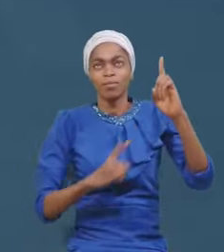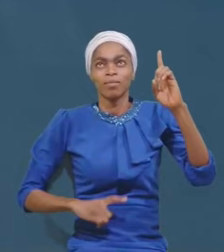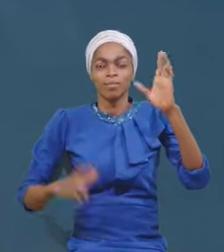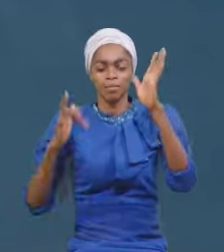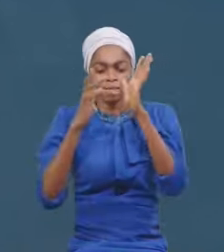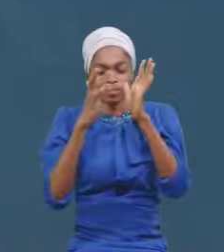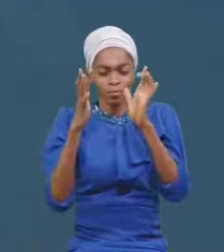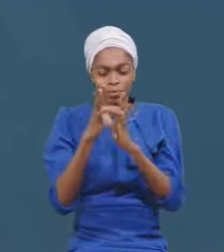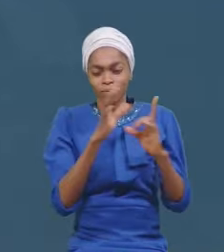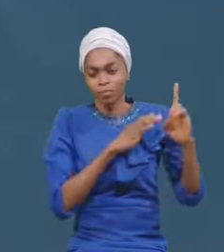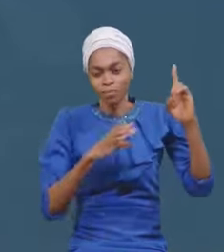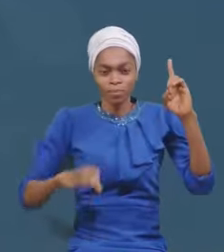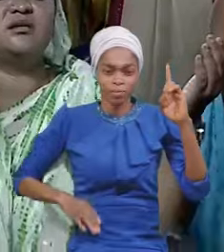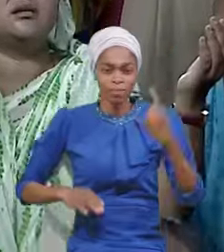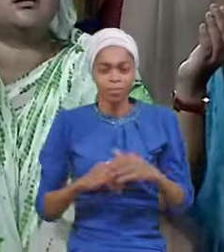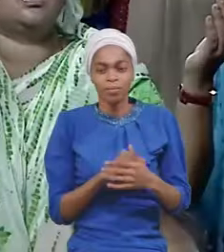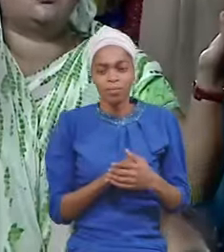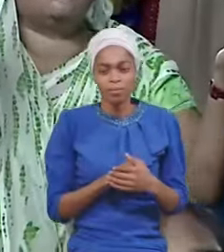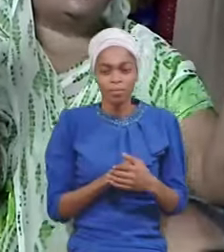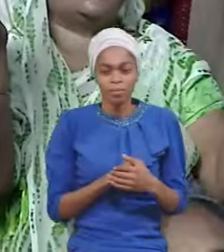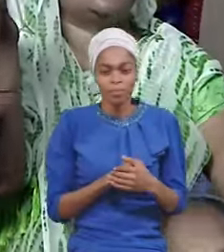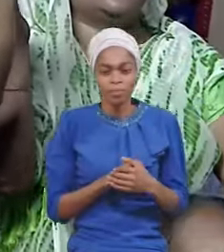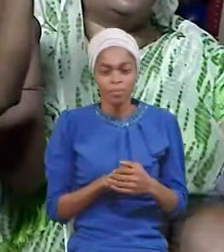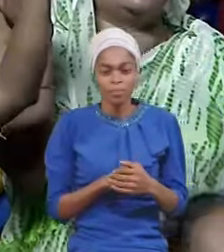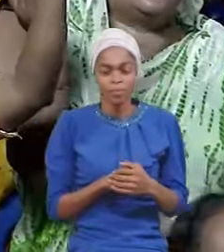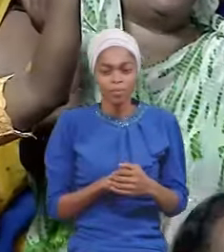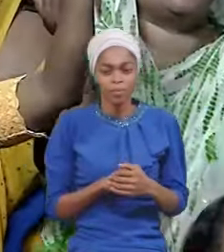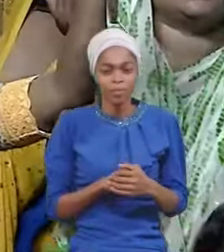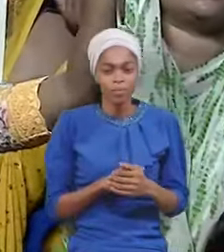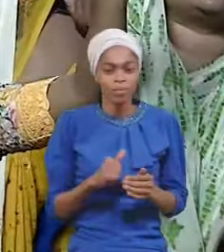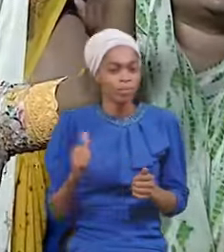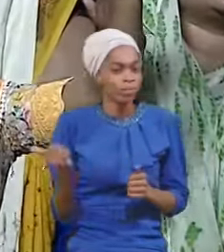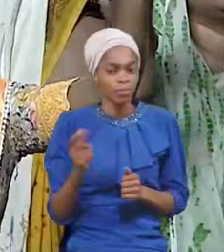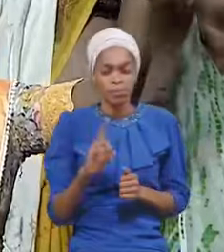ఇంటికి వస్తాడు. Anywhere congregations are found,